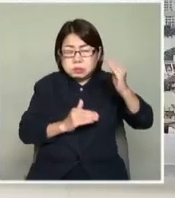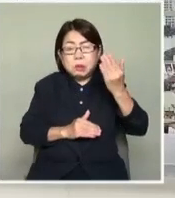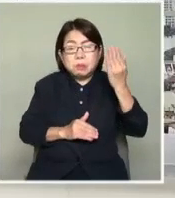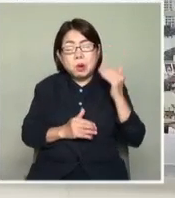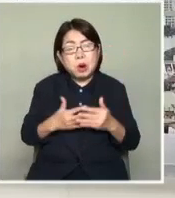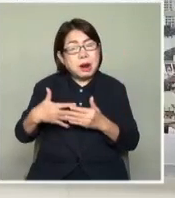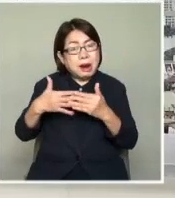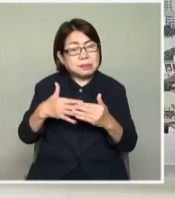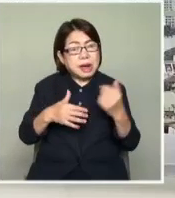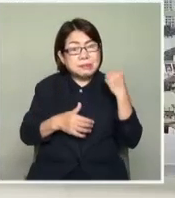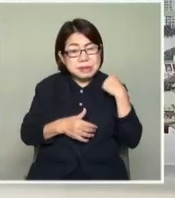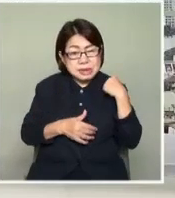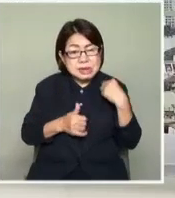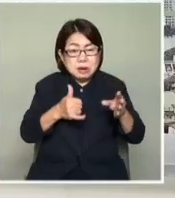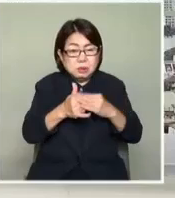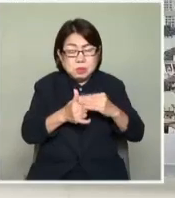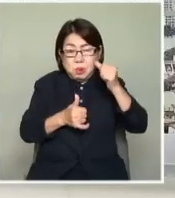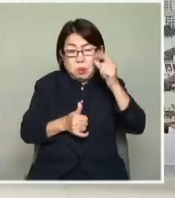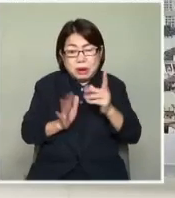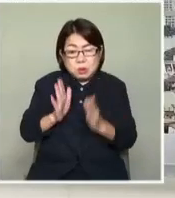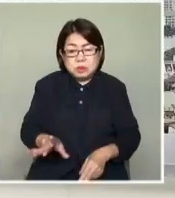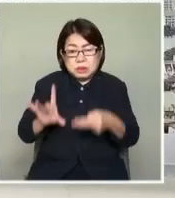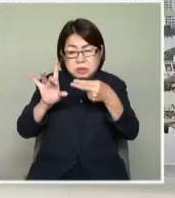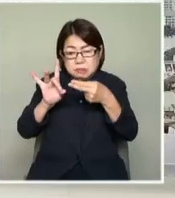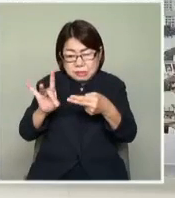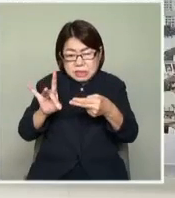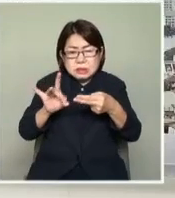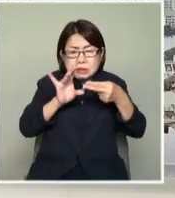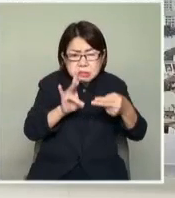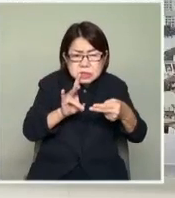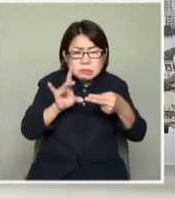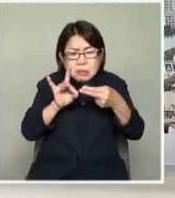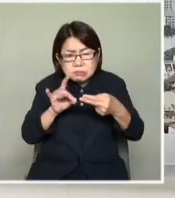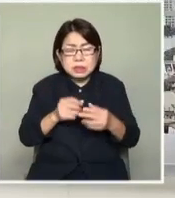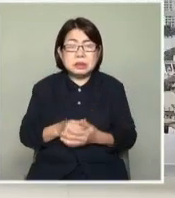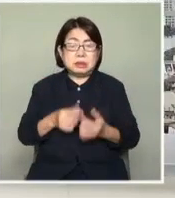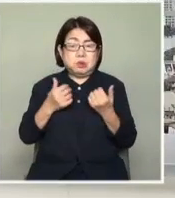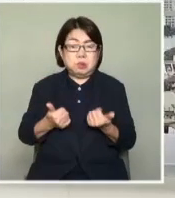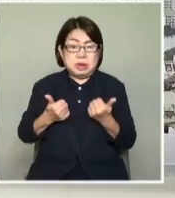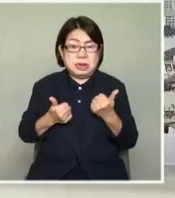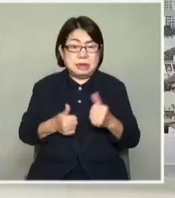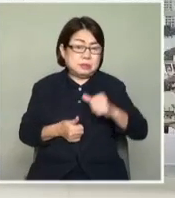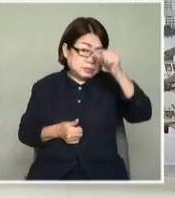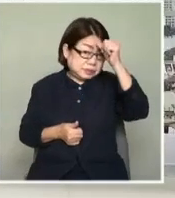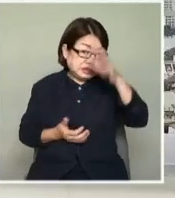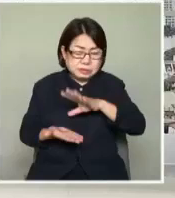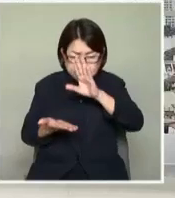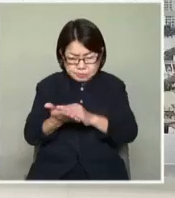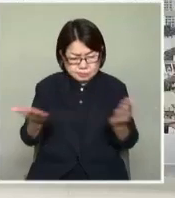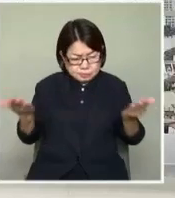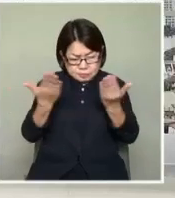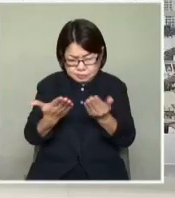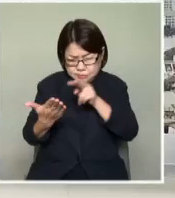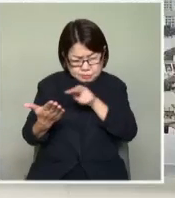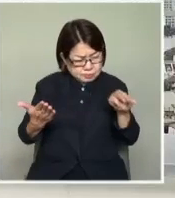ำไว้วันนึงนี่ 80,000 กว่าคนวันนึง 77,000 คนนะคะแล้วในเวลานี้เท่าที่มีการดูข้อมูลกันตัวเลข